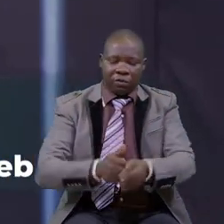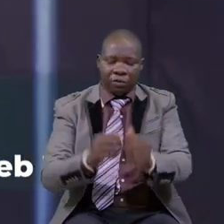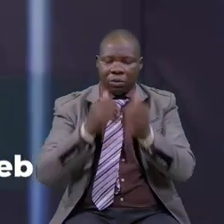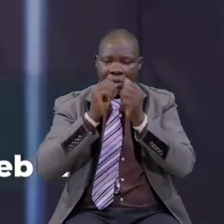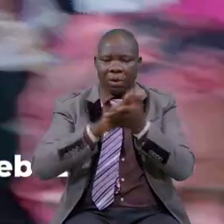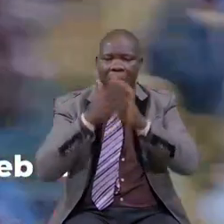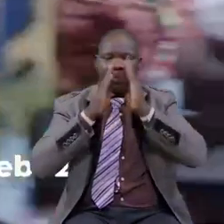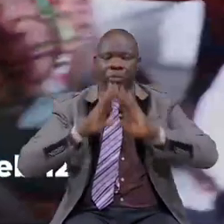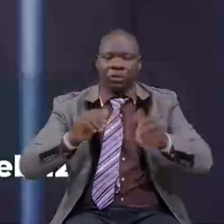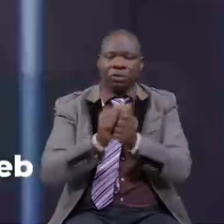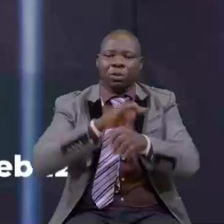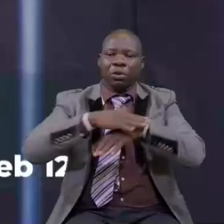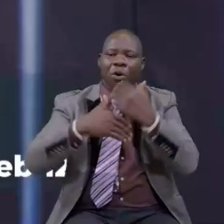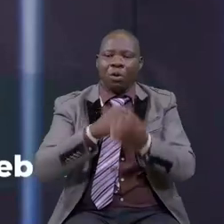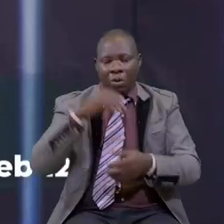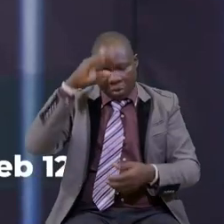Et